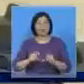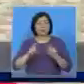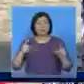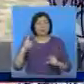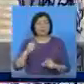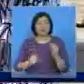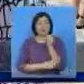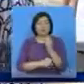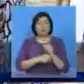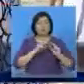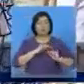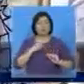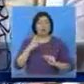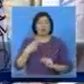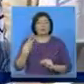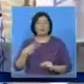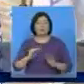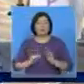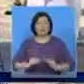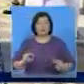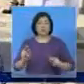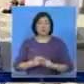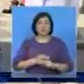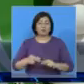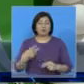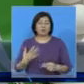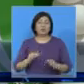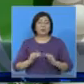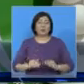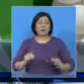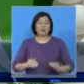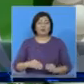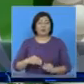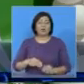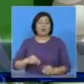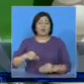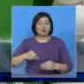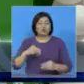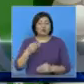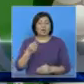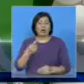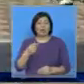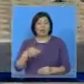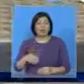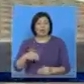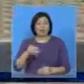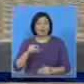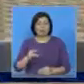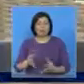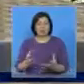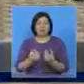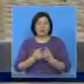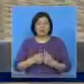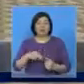жасақталған. Қазіргі таңда 120-дан астам балаға ем жүргізіледі. Мұнда бүлдіршіндер тұзды шахта, массаж, нейросенсорлық терапияны қабылдай отырып,